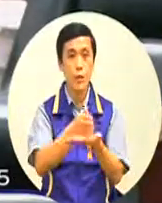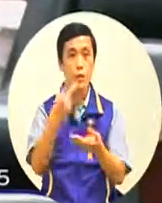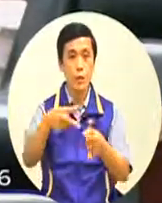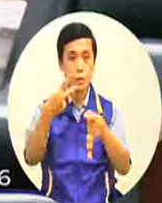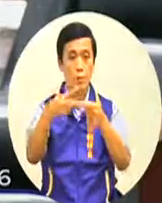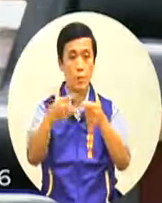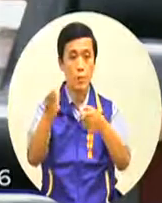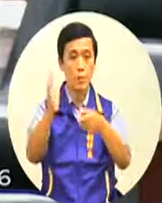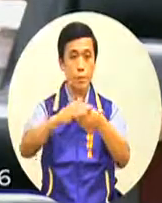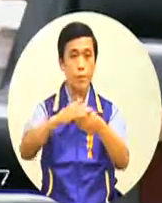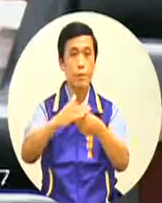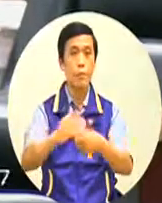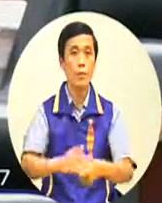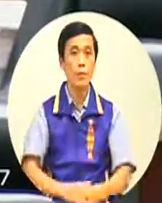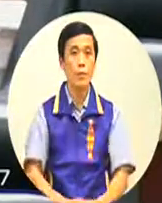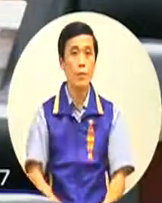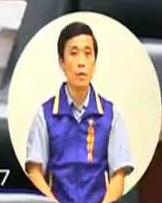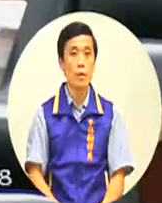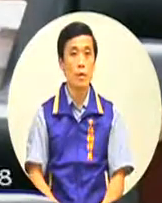钟。